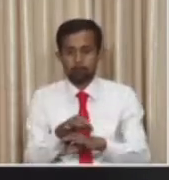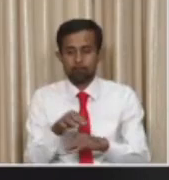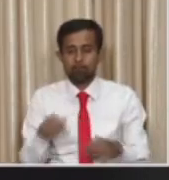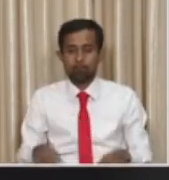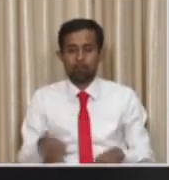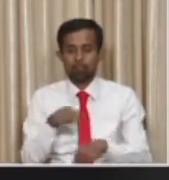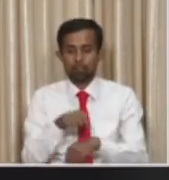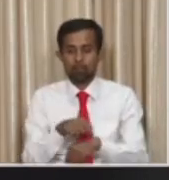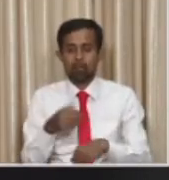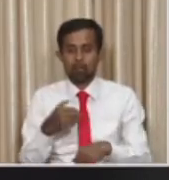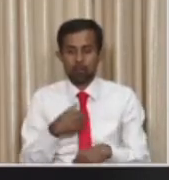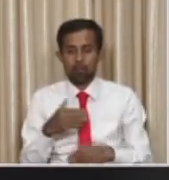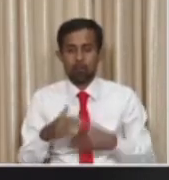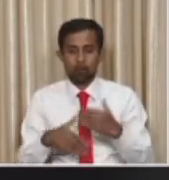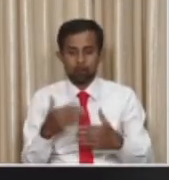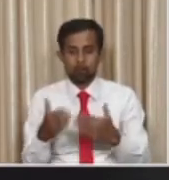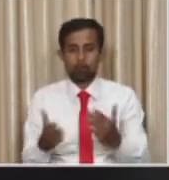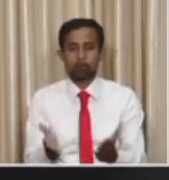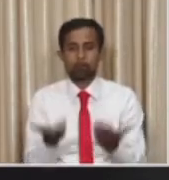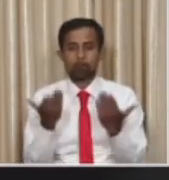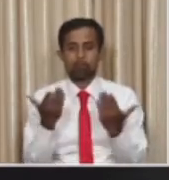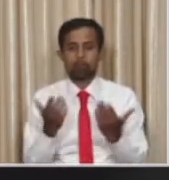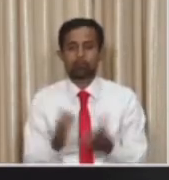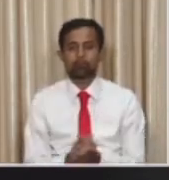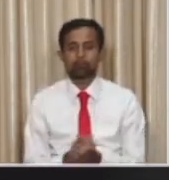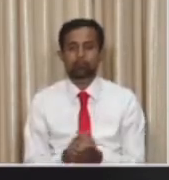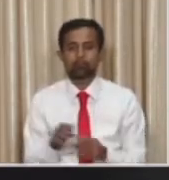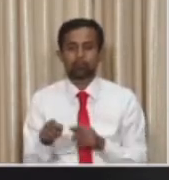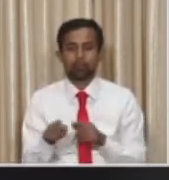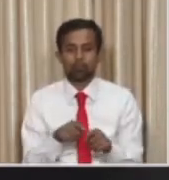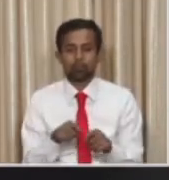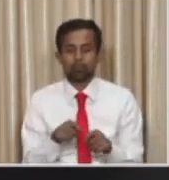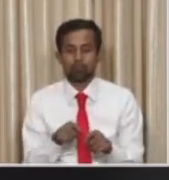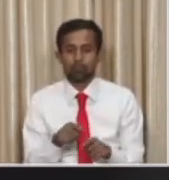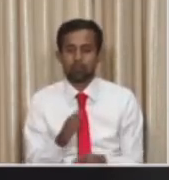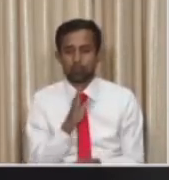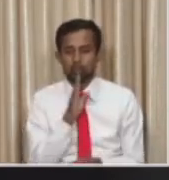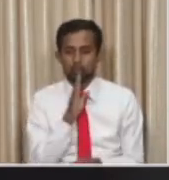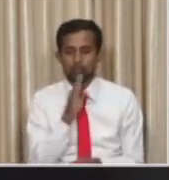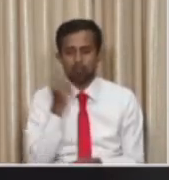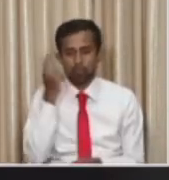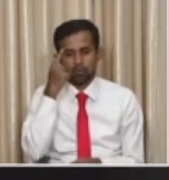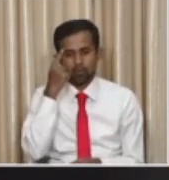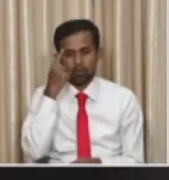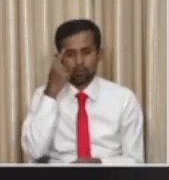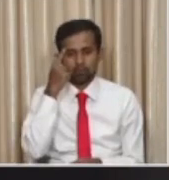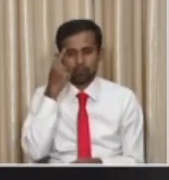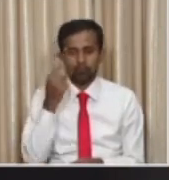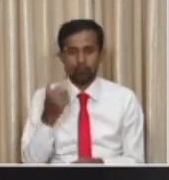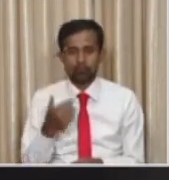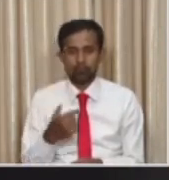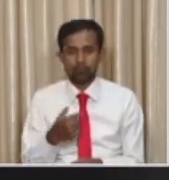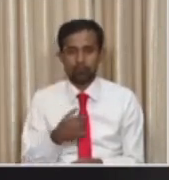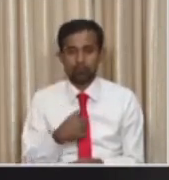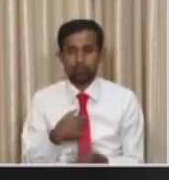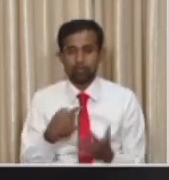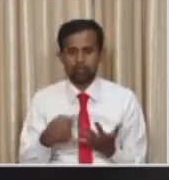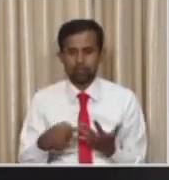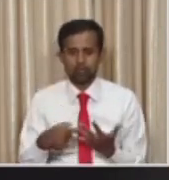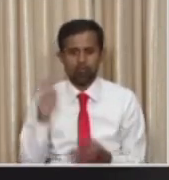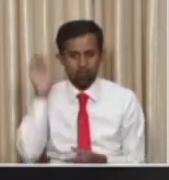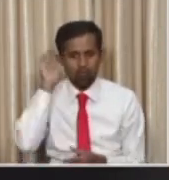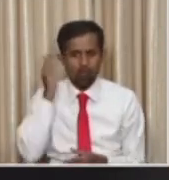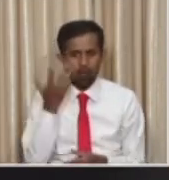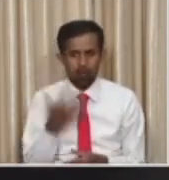දැනට අපිට ක්‍රියාත්මක කරන්න සිද්ධ වෙනවා. ඒ වගේම තමයි දැන් සාමාන්‍ය ගත්තොත් මට කරුණු ලැබිච්ච